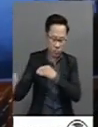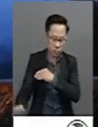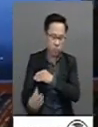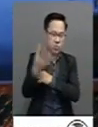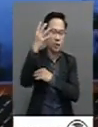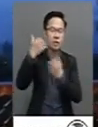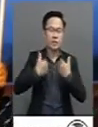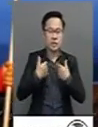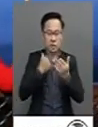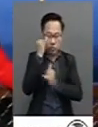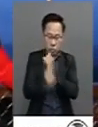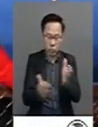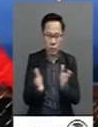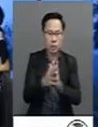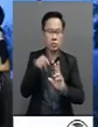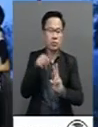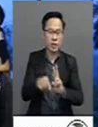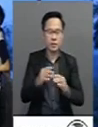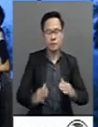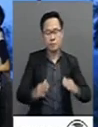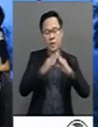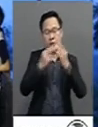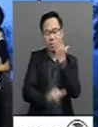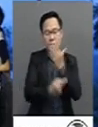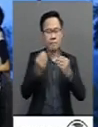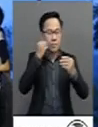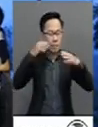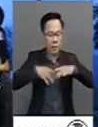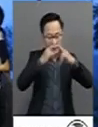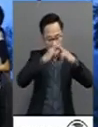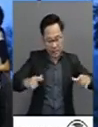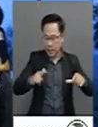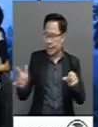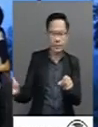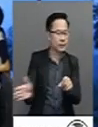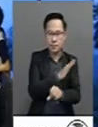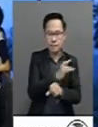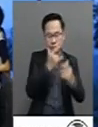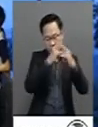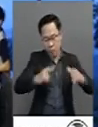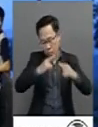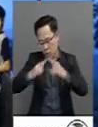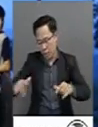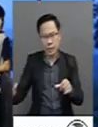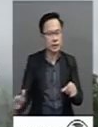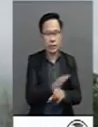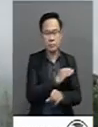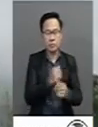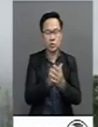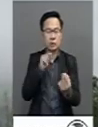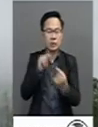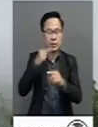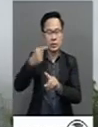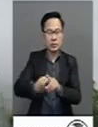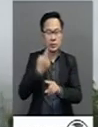ยานรวม 2,000 คนดังนั้นบ้านและก็ที่พักลานที่กางเต็นท์ที่อุทยานจัดไว้ให้กับนักท่องเที่ยวเต็มไปจนถึงวันที่